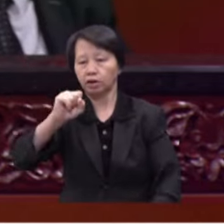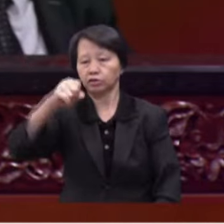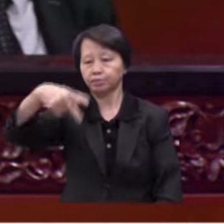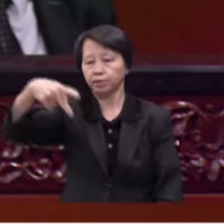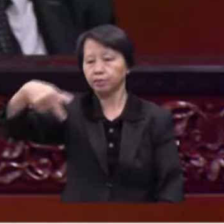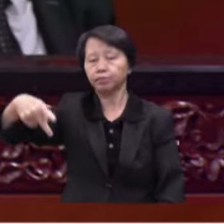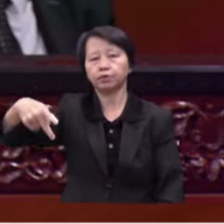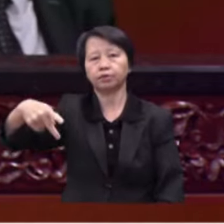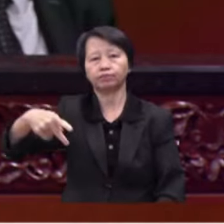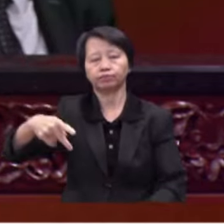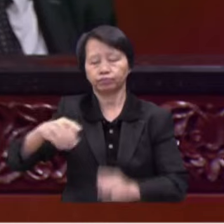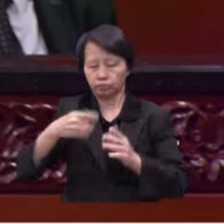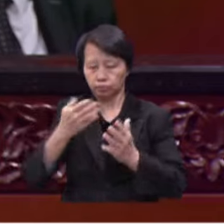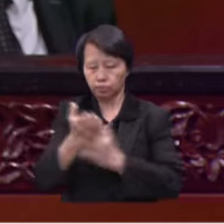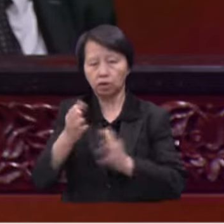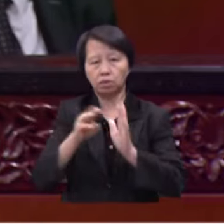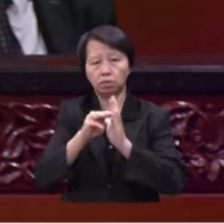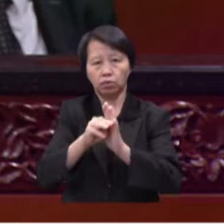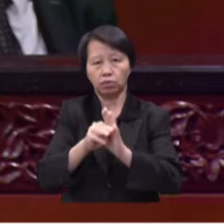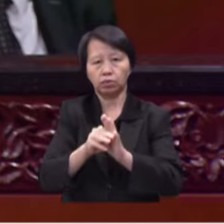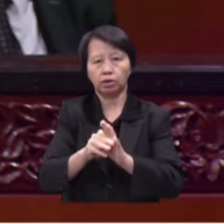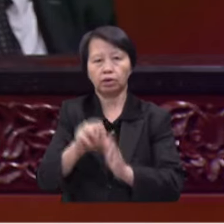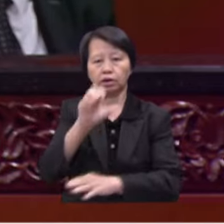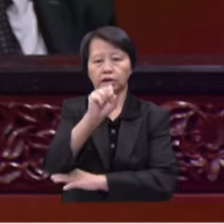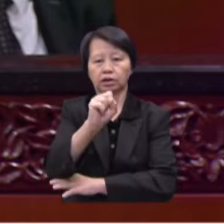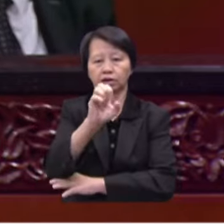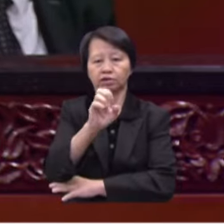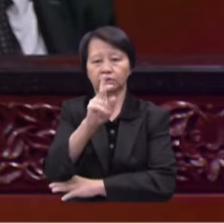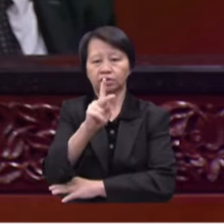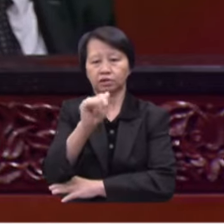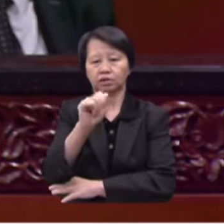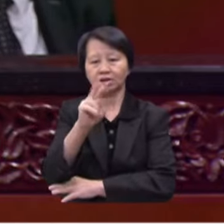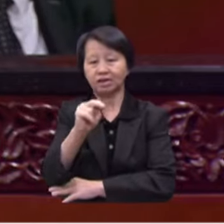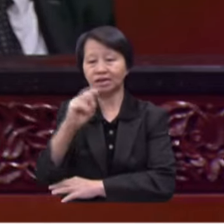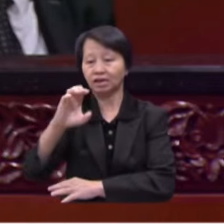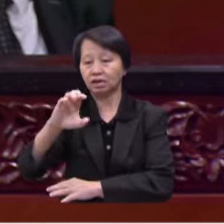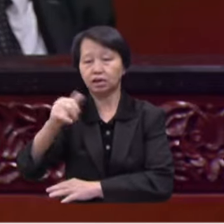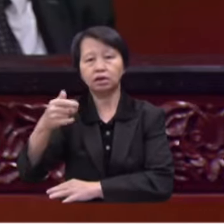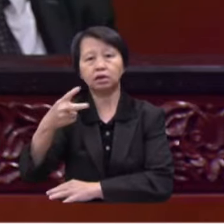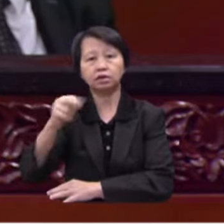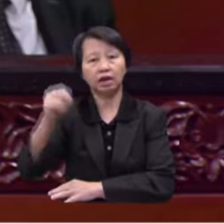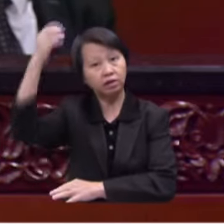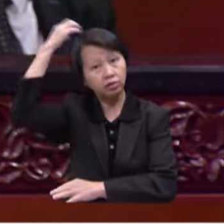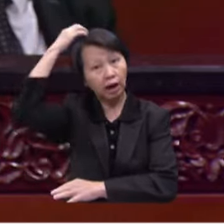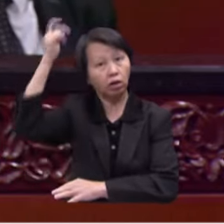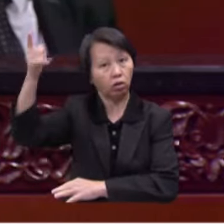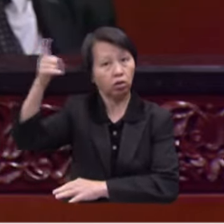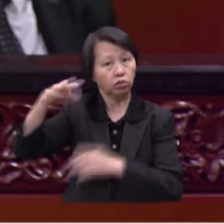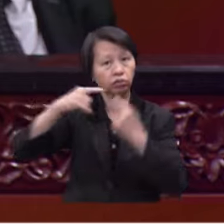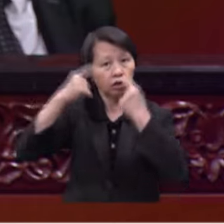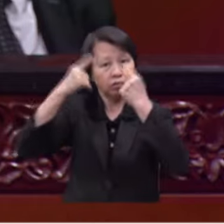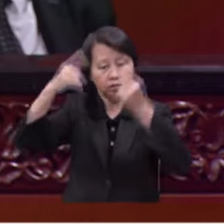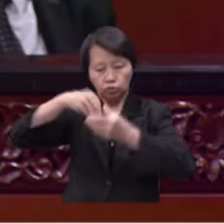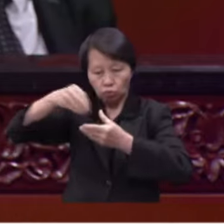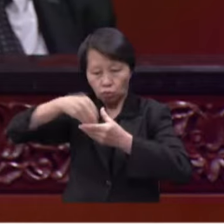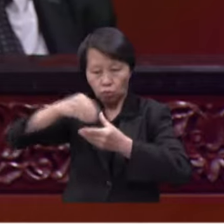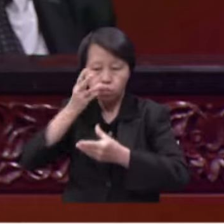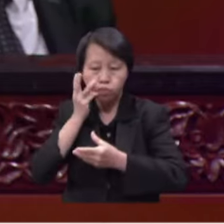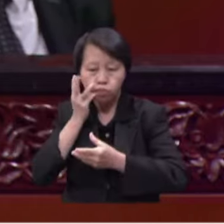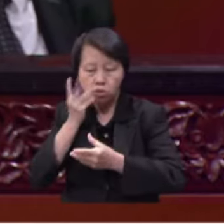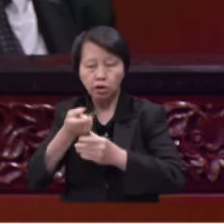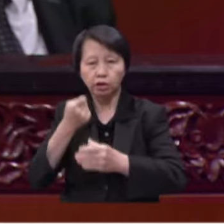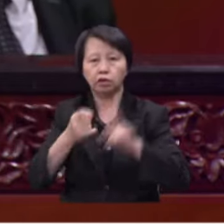menurut si mode ini sekarang kita telah percaya meningkatkan pengeluaran padi